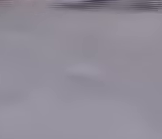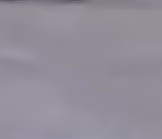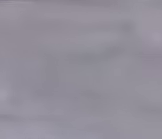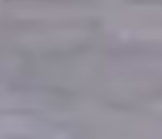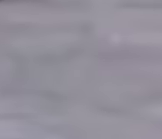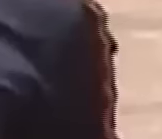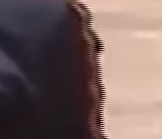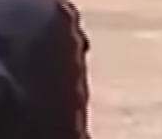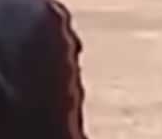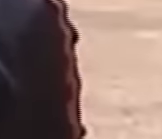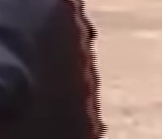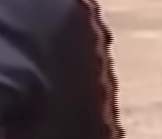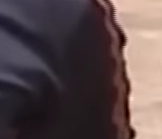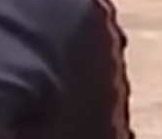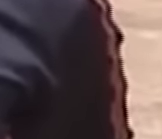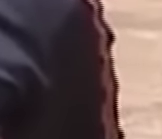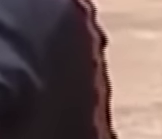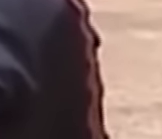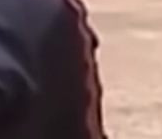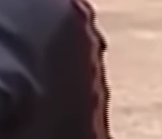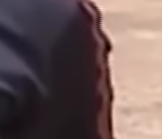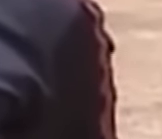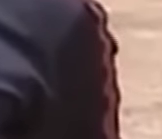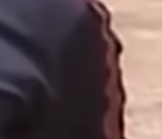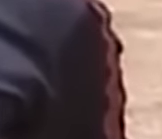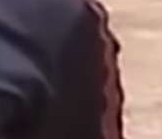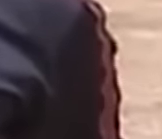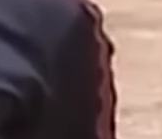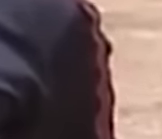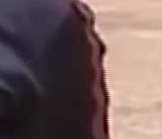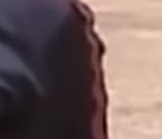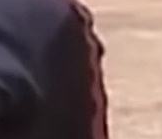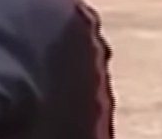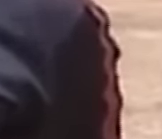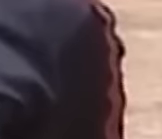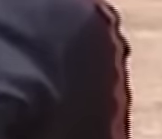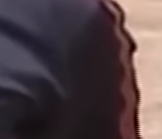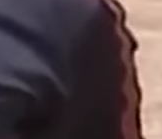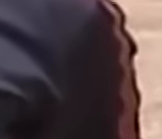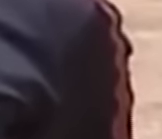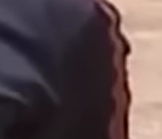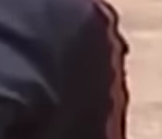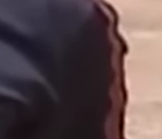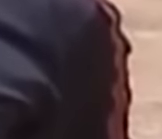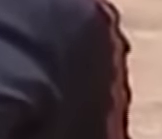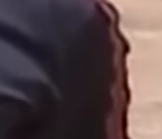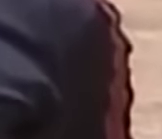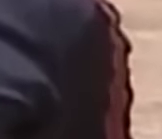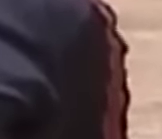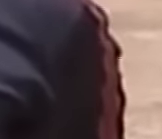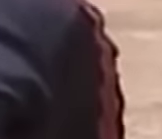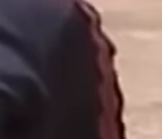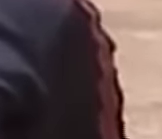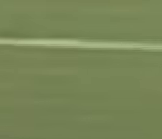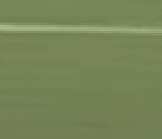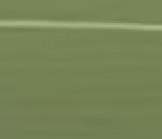hapa nchini. We do not want to be seen as going around and anybody who sits down to be supported by others will